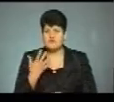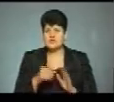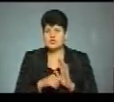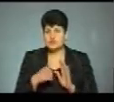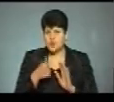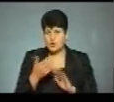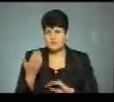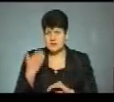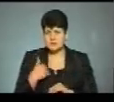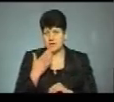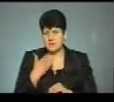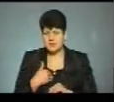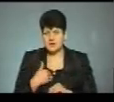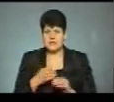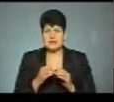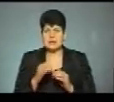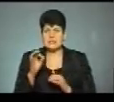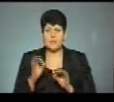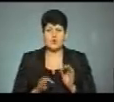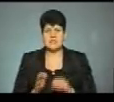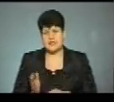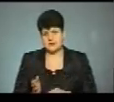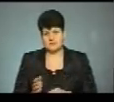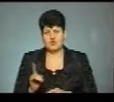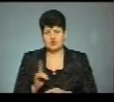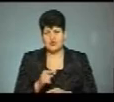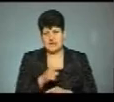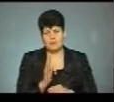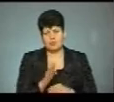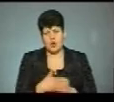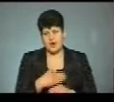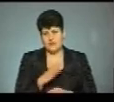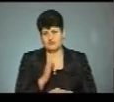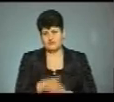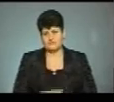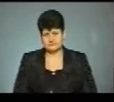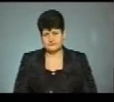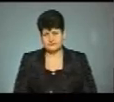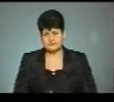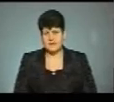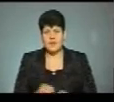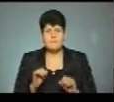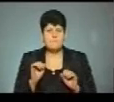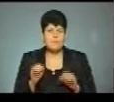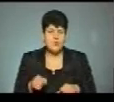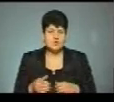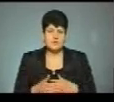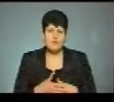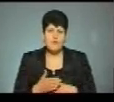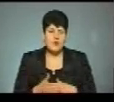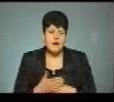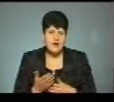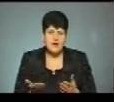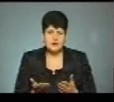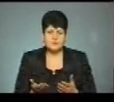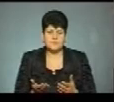теж питалися, я казав 10%, що їх покарають. Ну, може покарають, навіть, як би